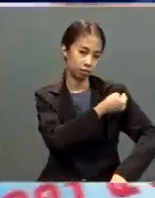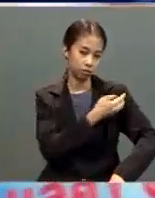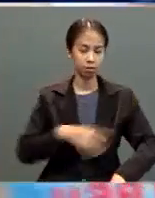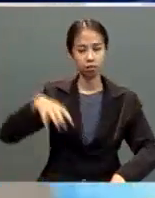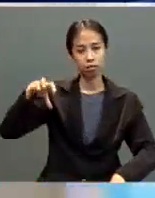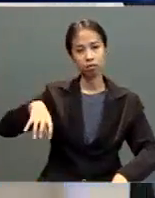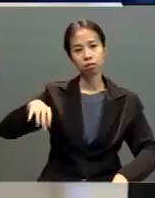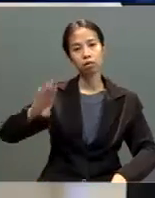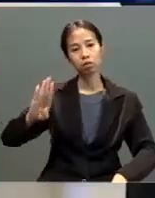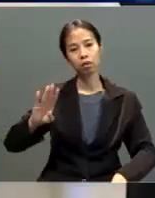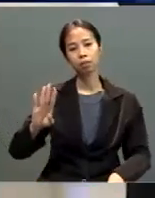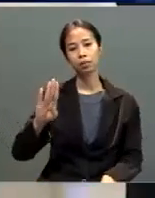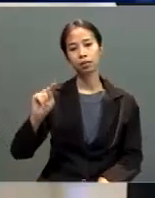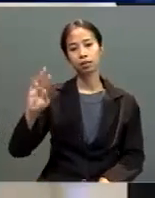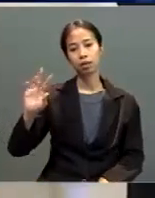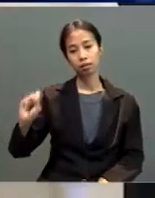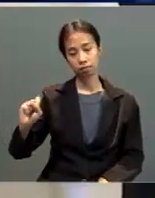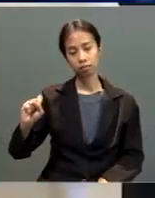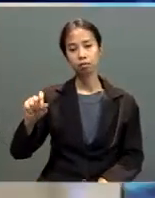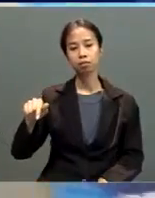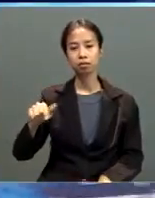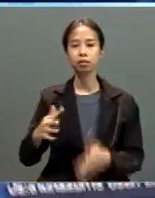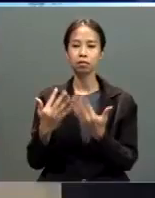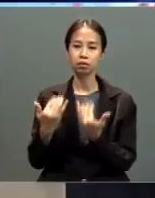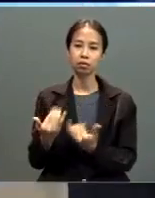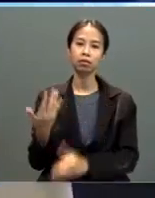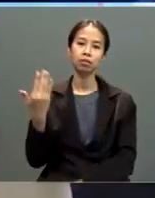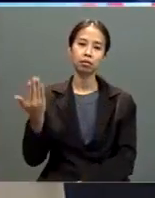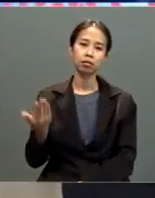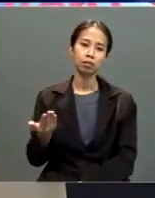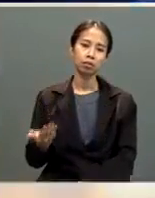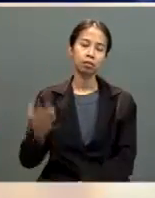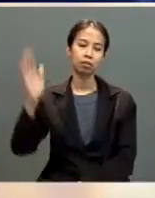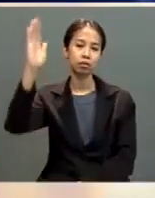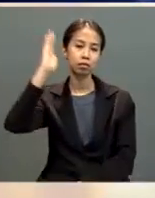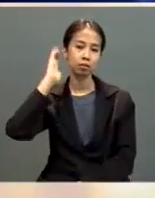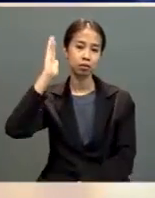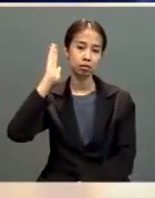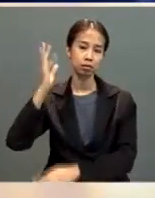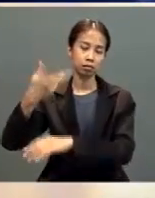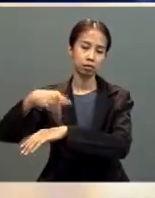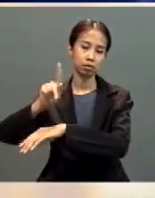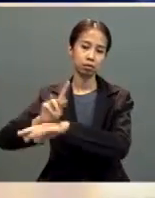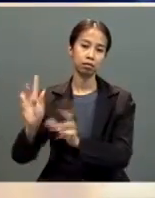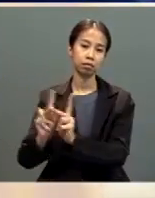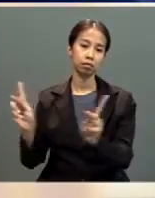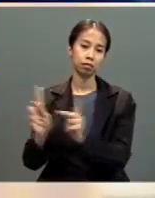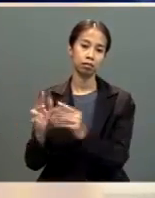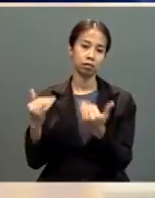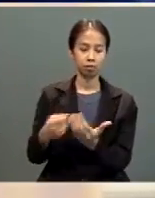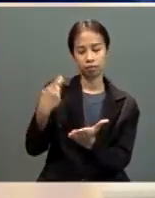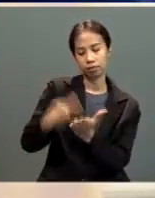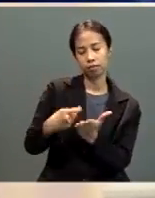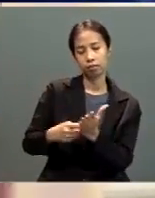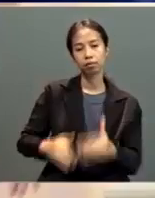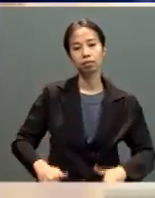ชนคือบริษัท BTS Group Holding จำกัดมหาชนโดยนายคีรีกาญจนภาสนะครับประธานกรรมการได้มอบกรมธรรม์ประกัน